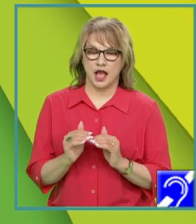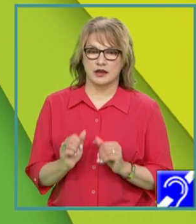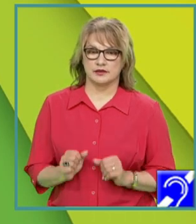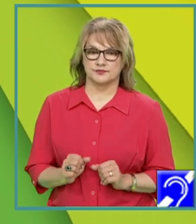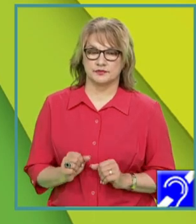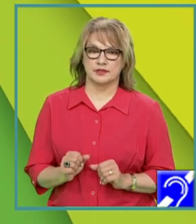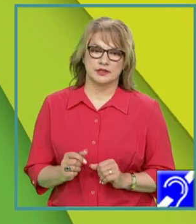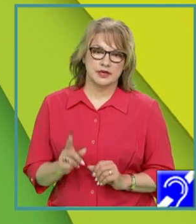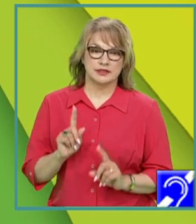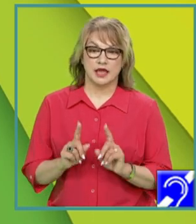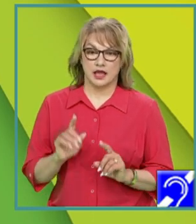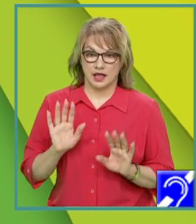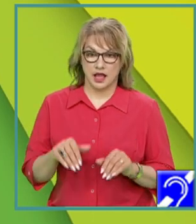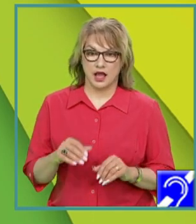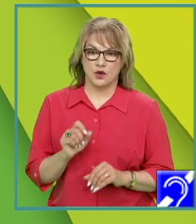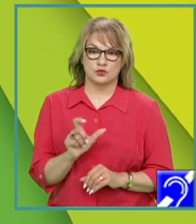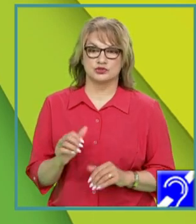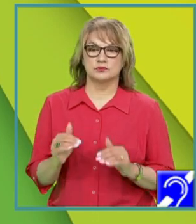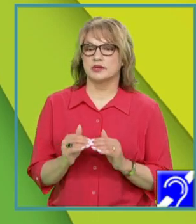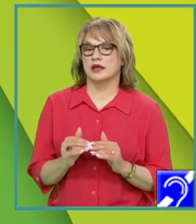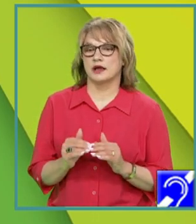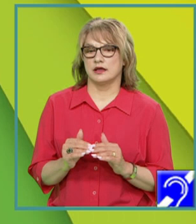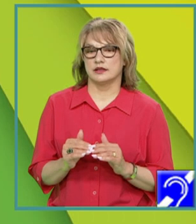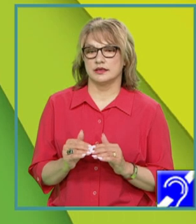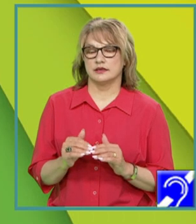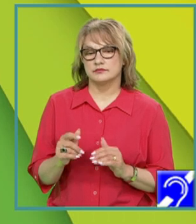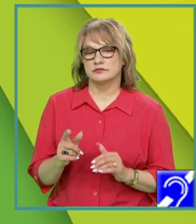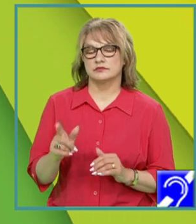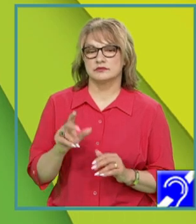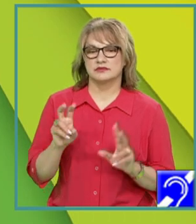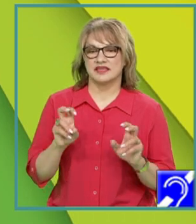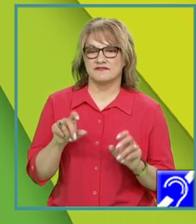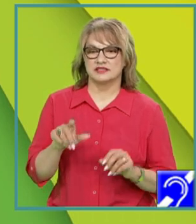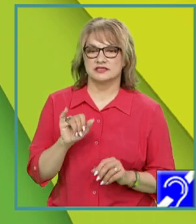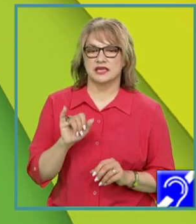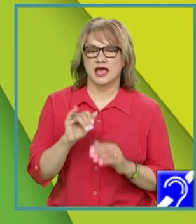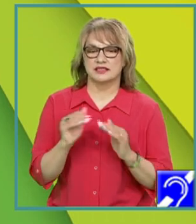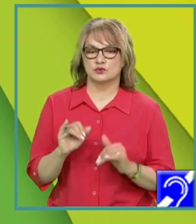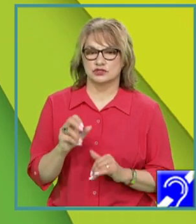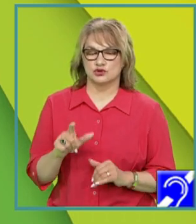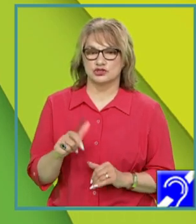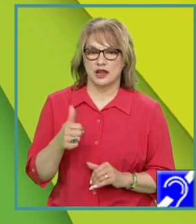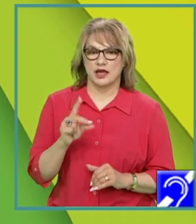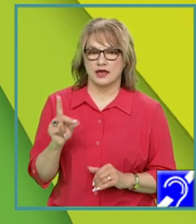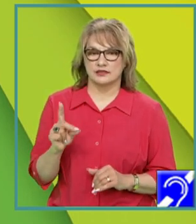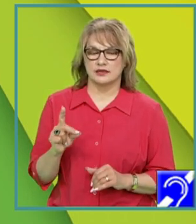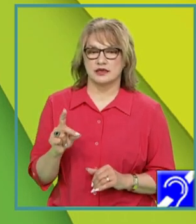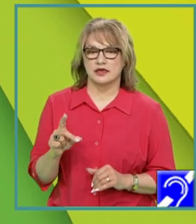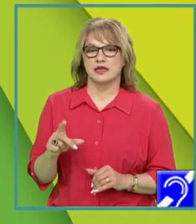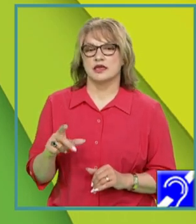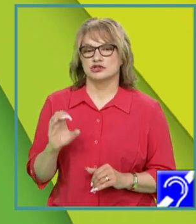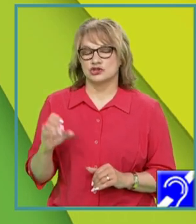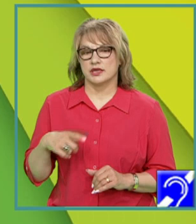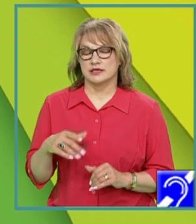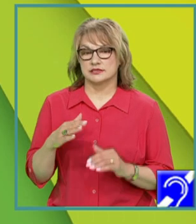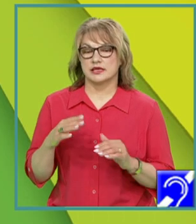dacă au lungimi egale conform definiției triunghiului isoscel a d c este